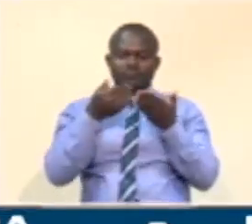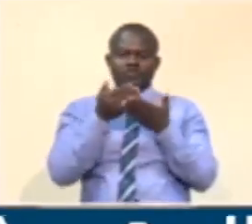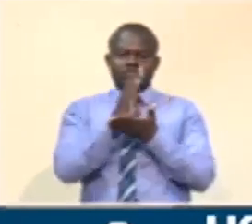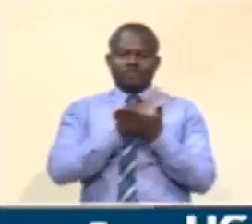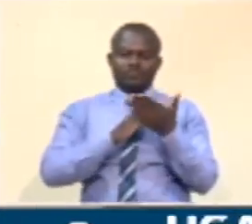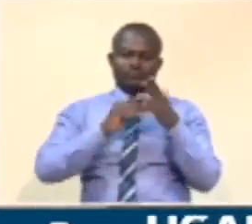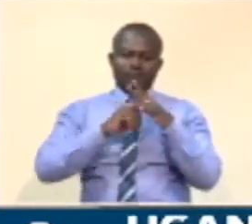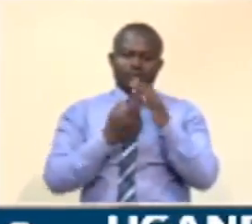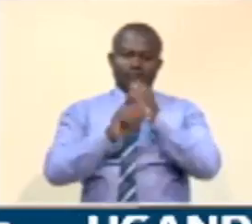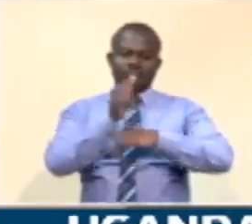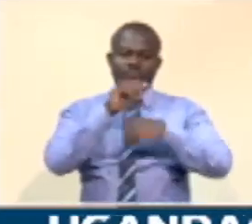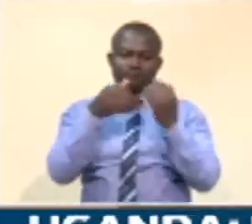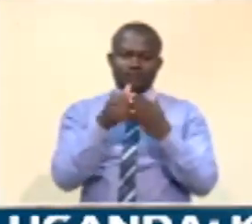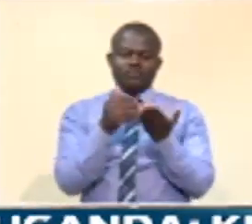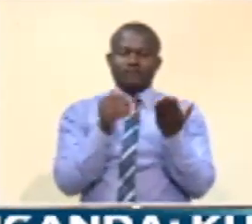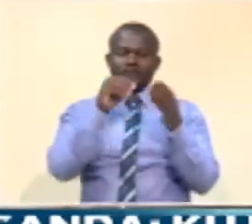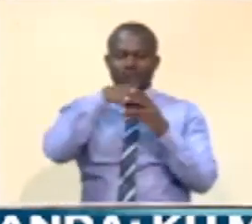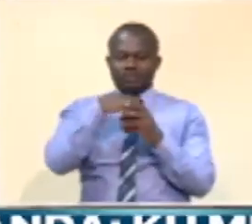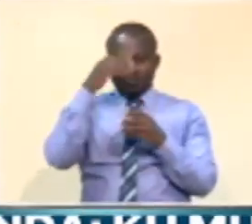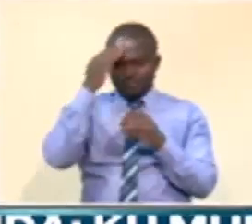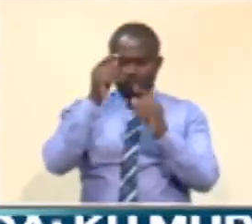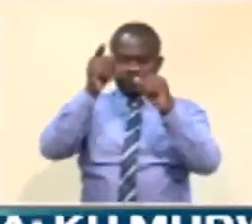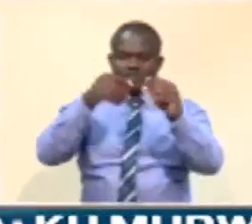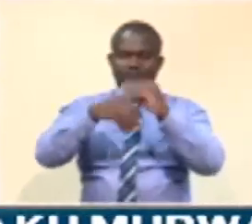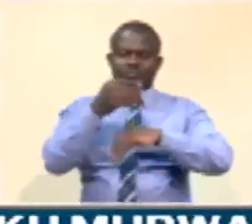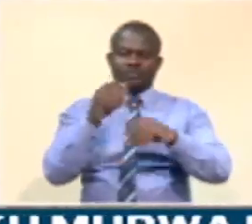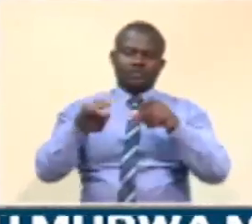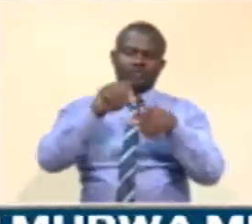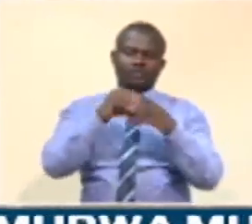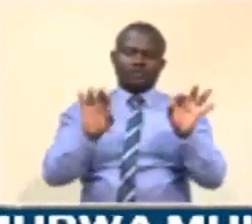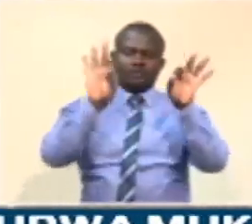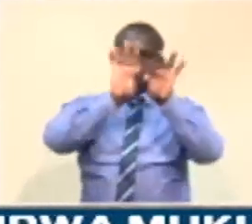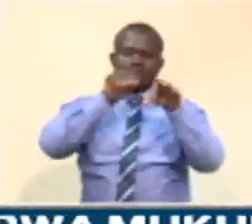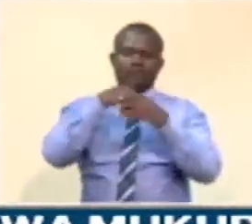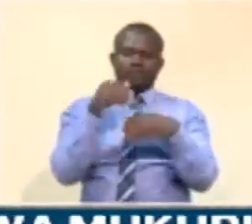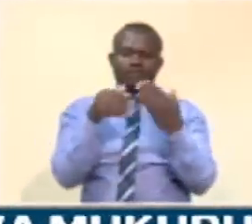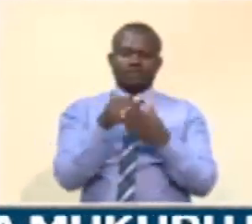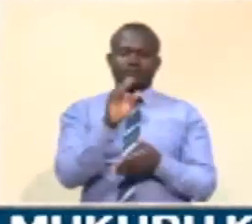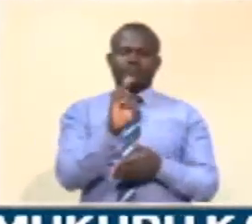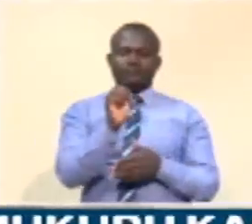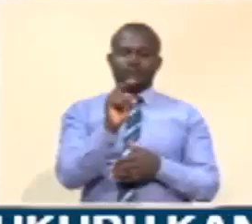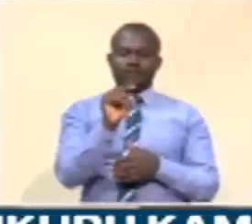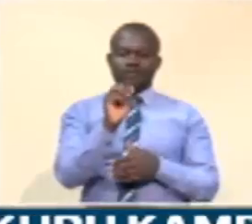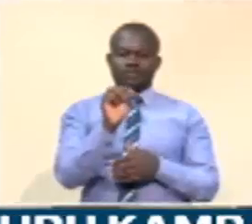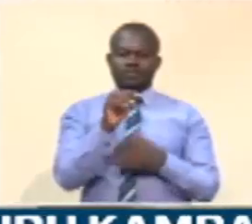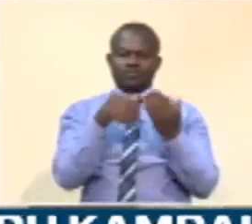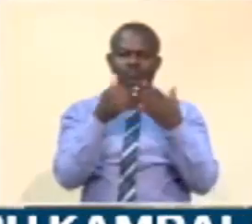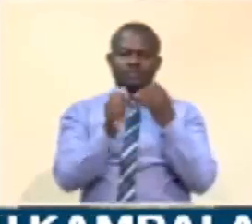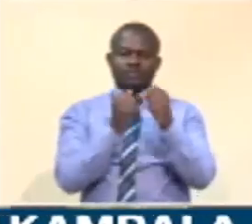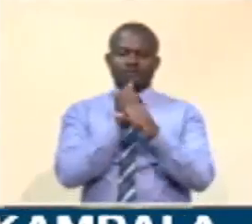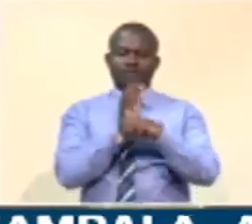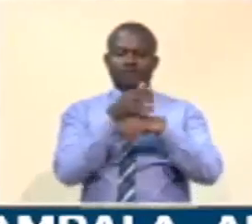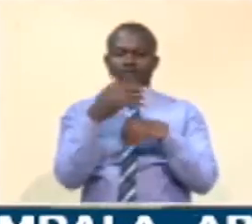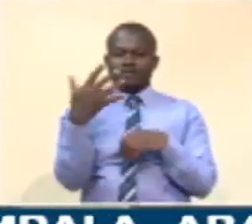bakaba baratangije ibikorwa byo kuyifunyika kugira ngo igere ku isoko yongera agaciro muri aba harimo nkabimenya imana Damien umaze imyaka ikawa